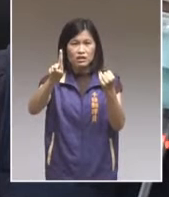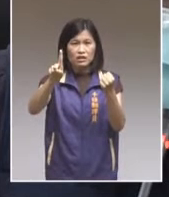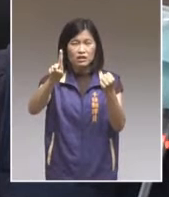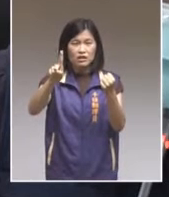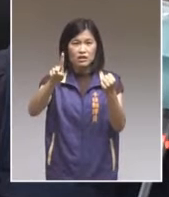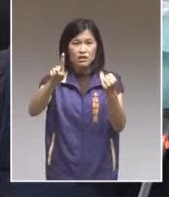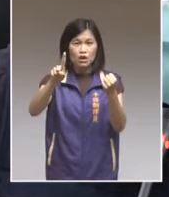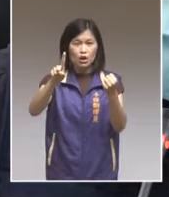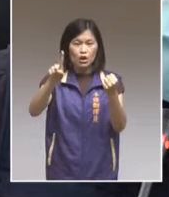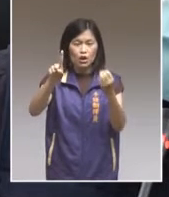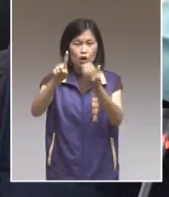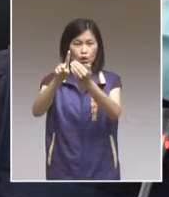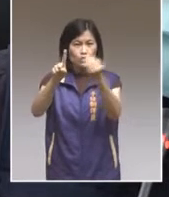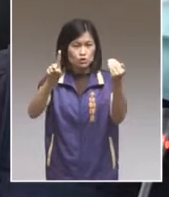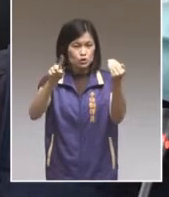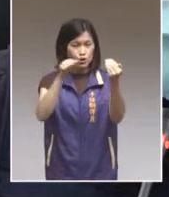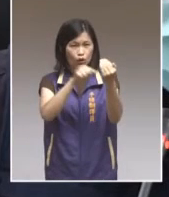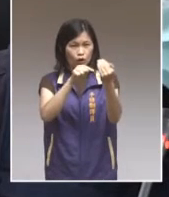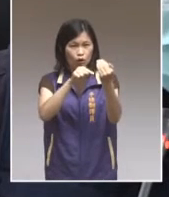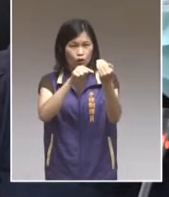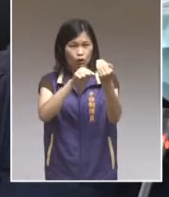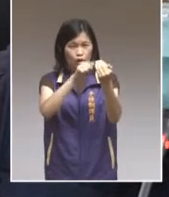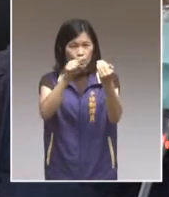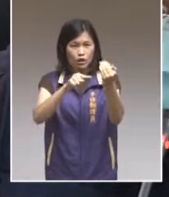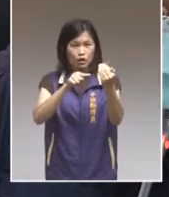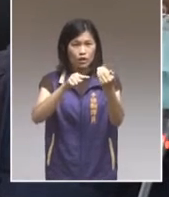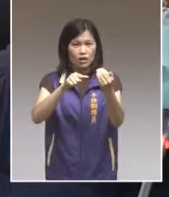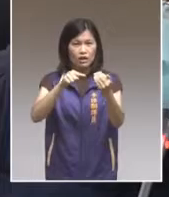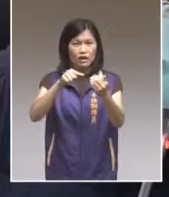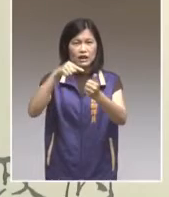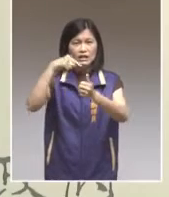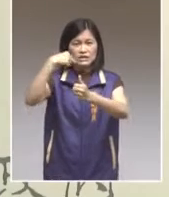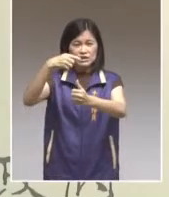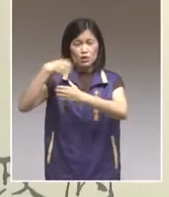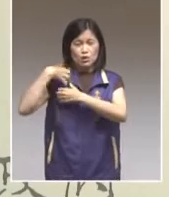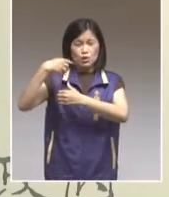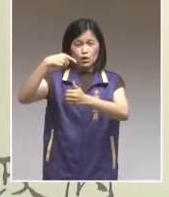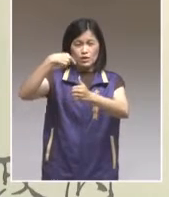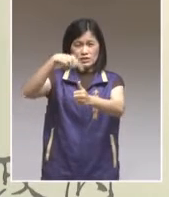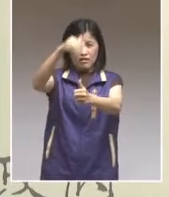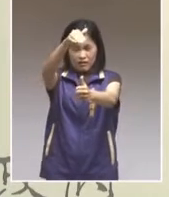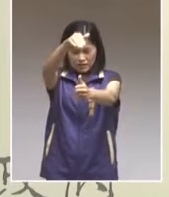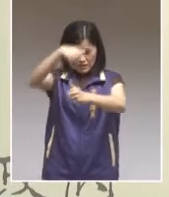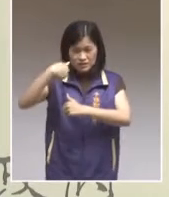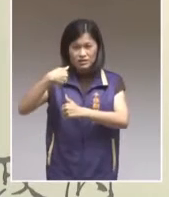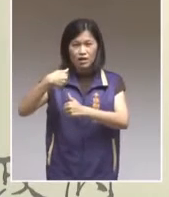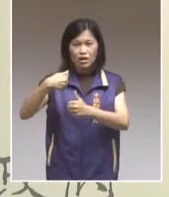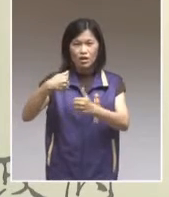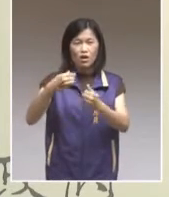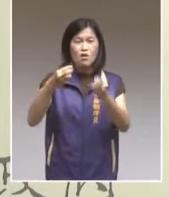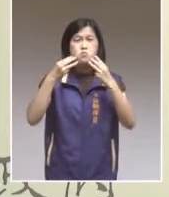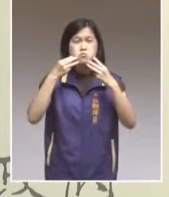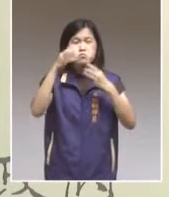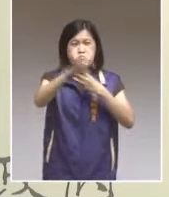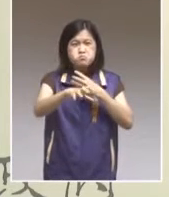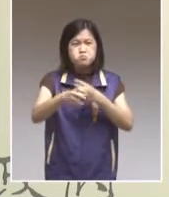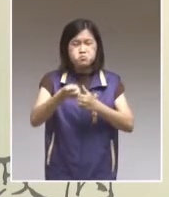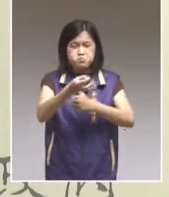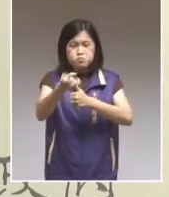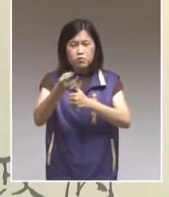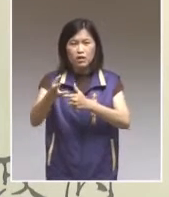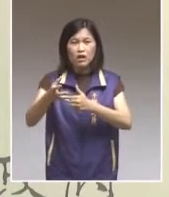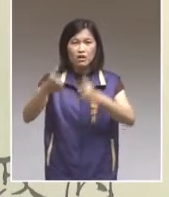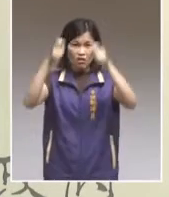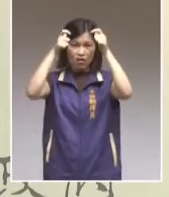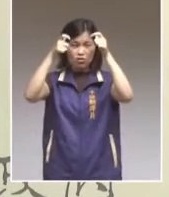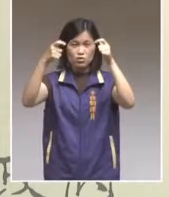包含9例的这个有关于较遭这个营区的这个群聚感染。那高雄市这边就占了